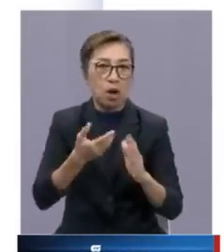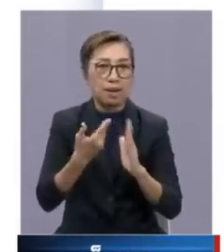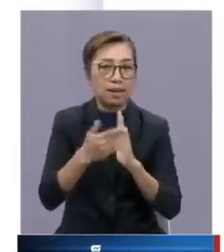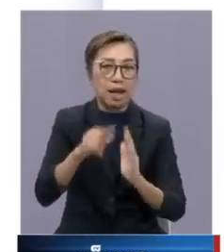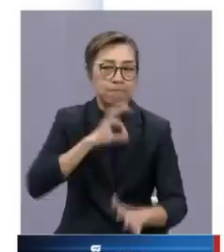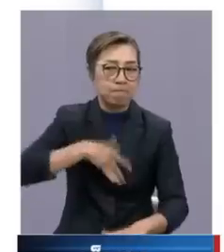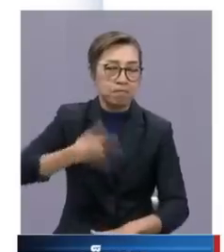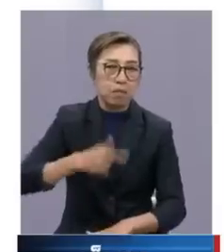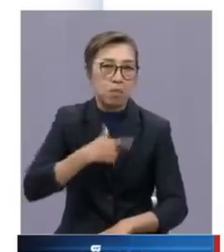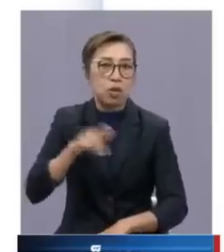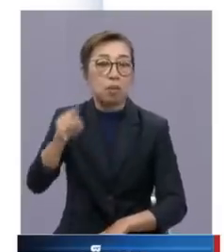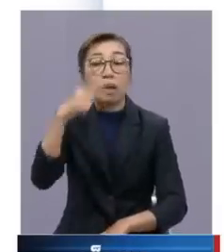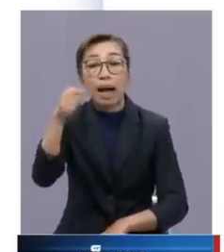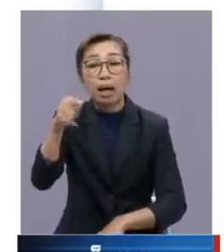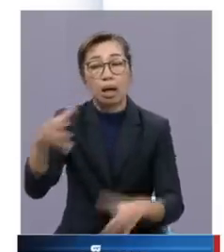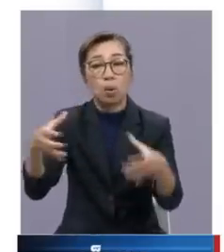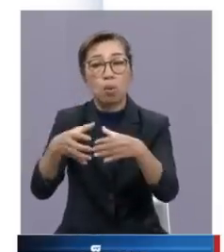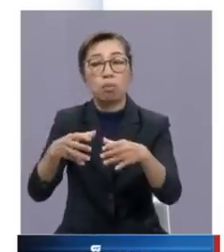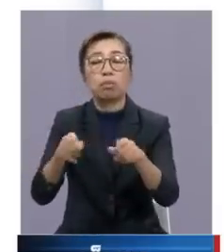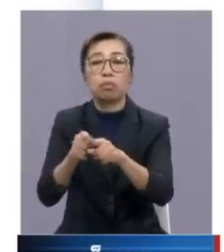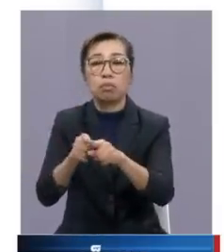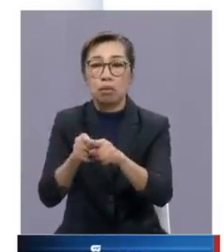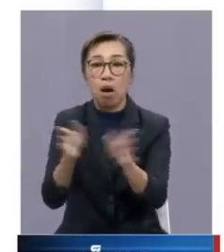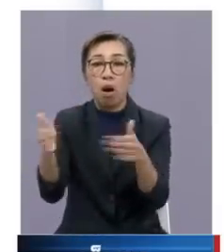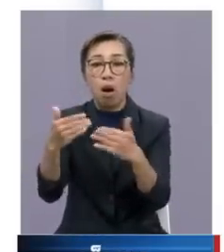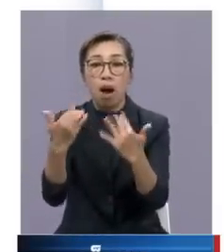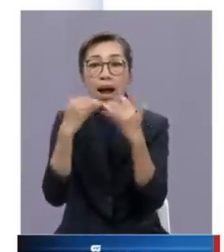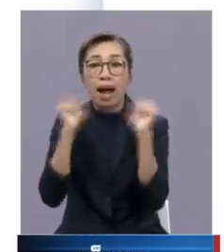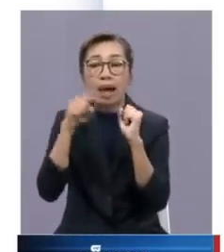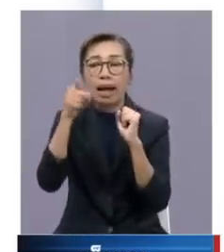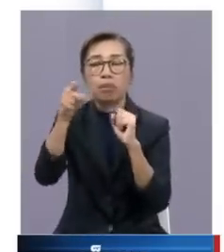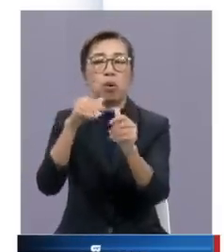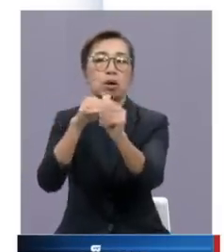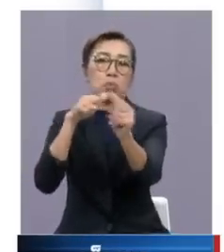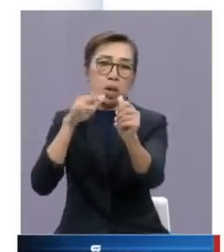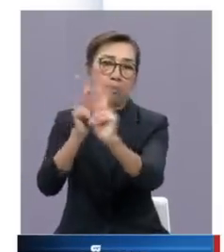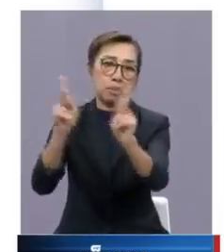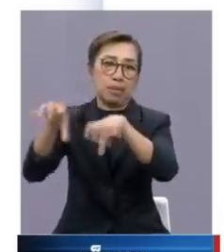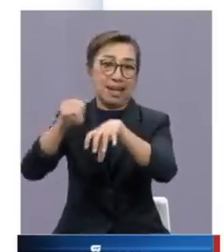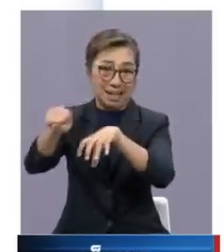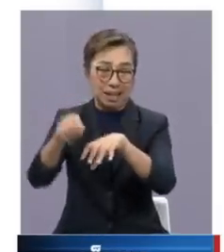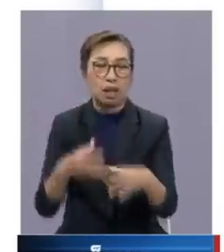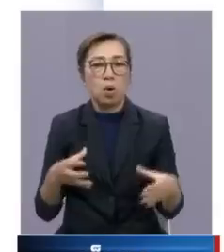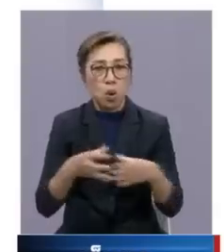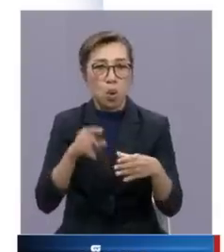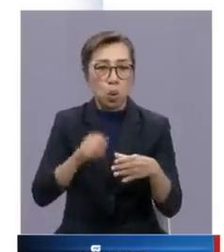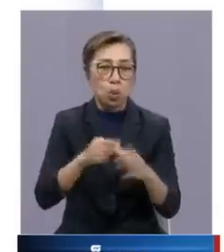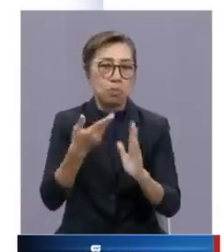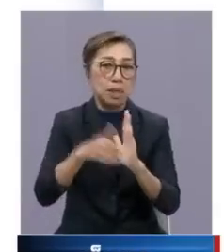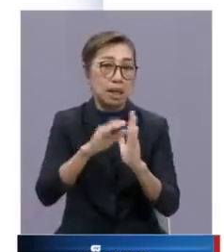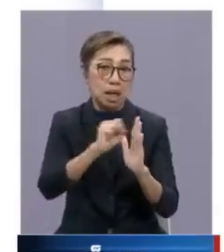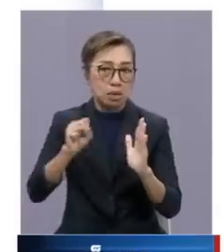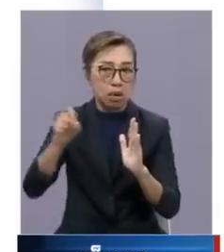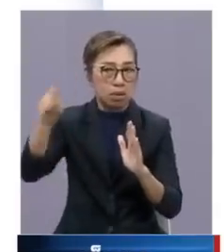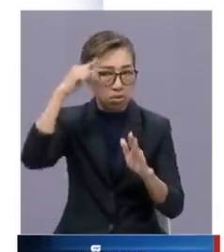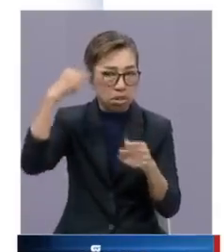ซึ่งก็คือผู้บริหารพรรคหลายคนตอนนี้ทีมสสสายอีสานกับทีมห้องแอร์กินแหนงแคลงใจกันมานานแล้วนะครับทว่